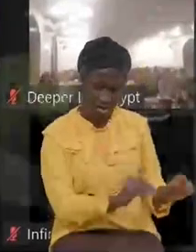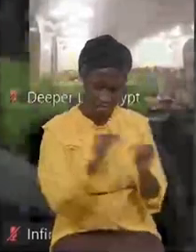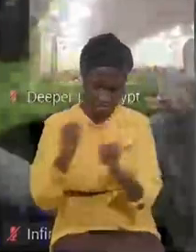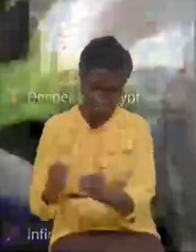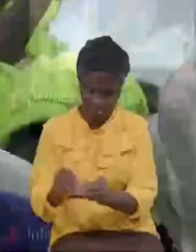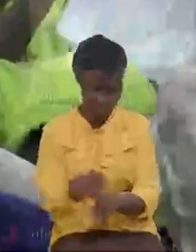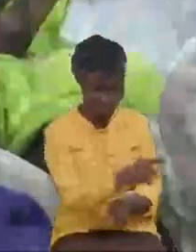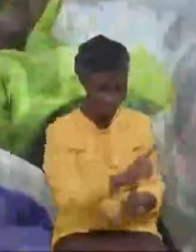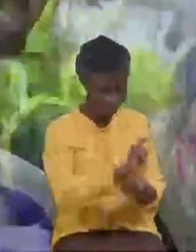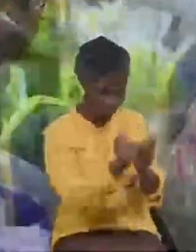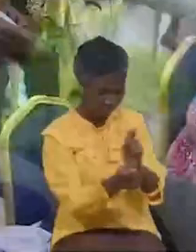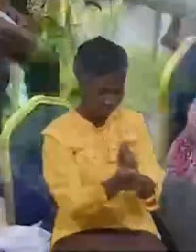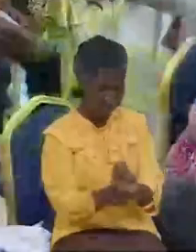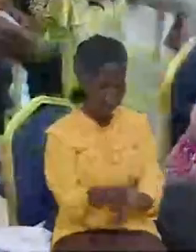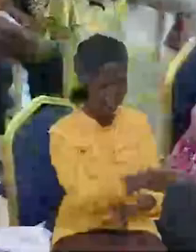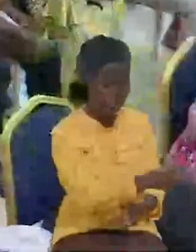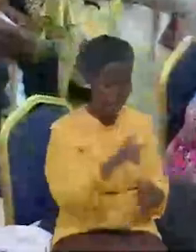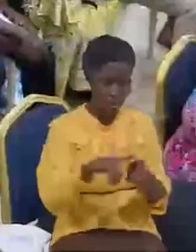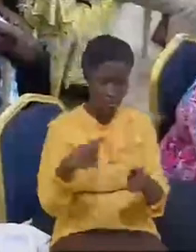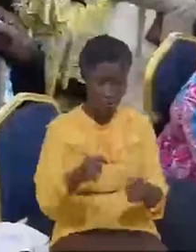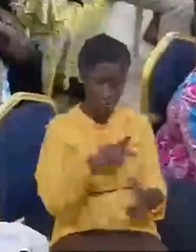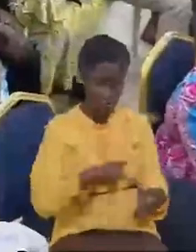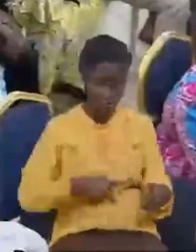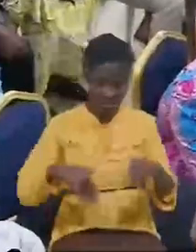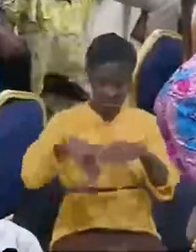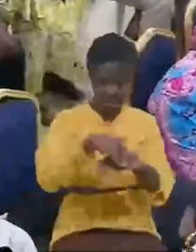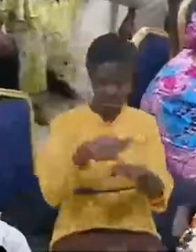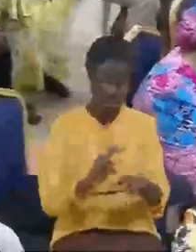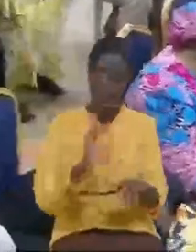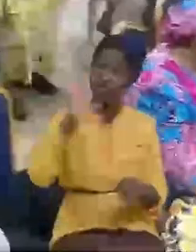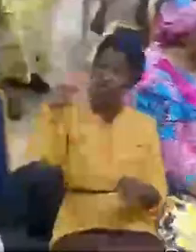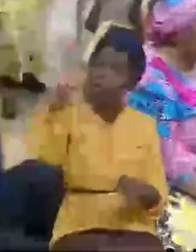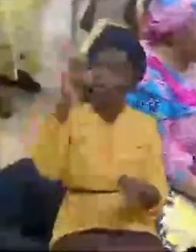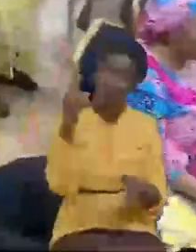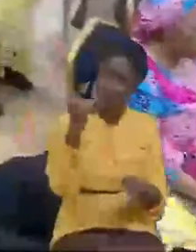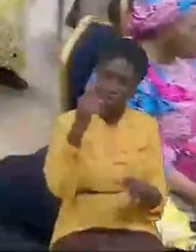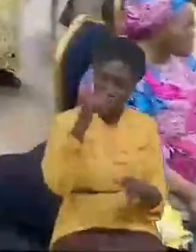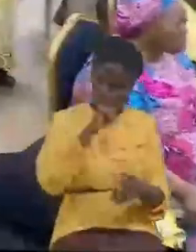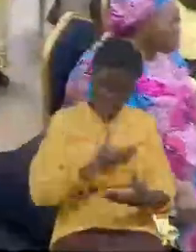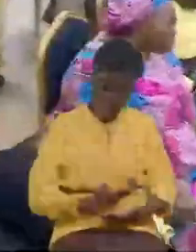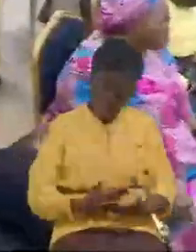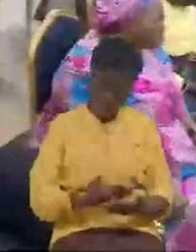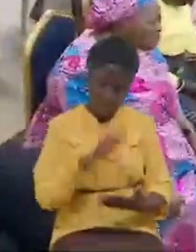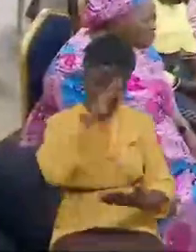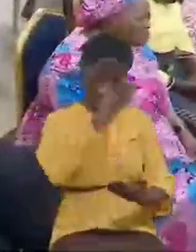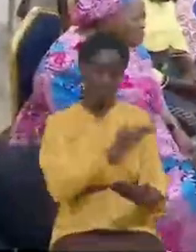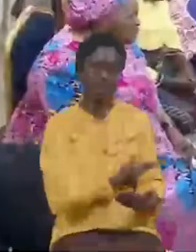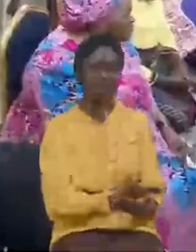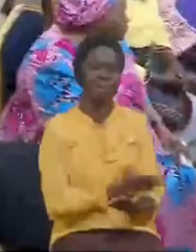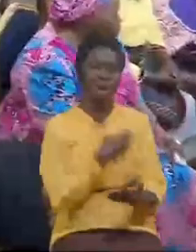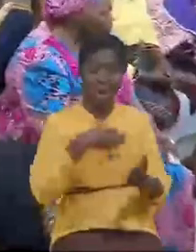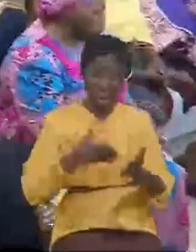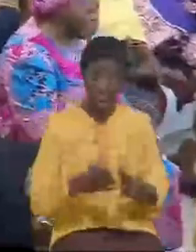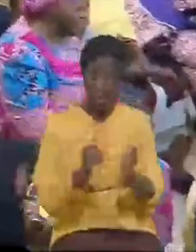et transporte-les au royaume de ton Fils bien-aimé. Et que le changement et